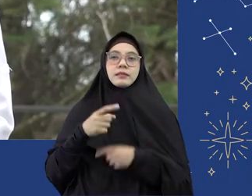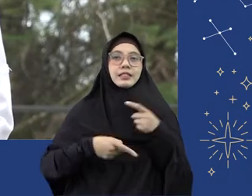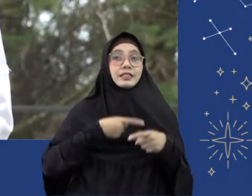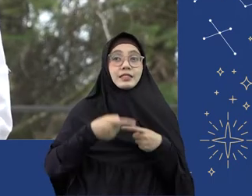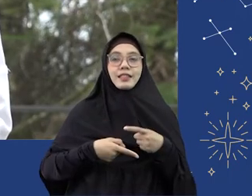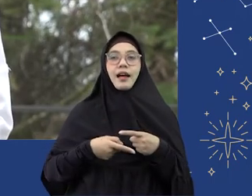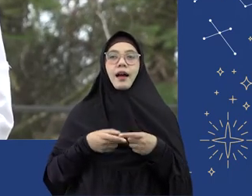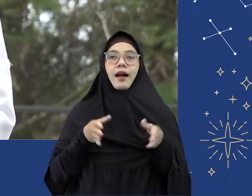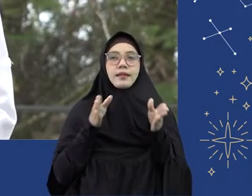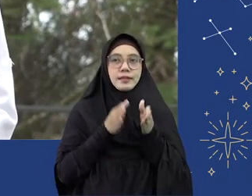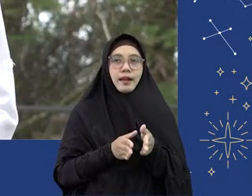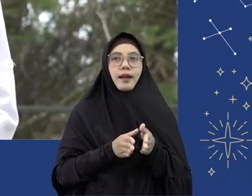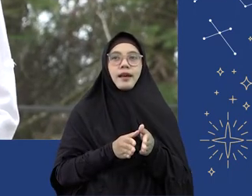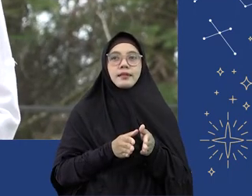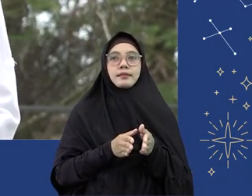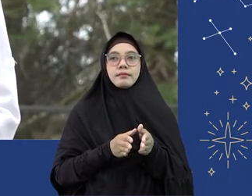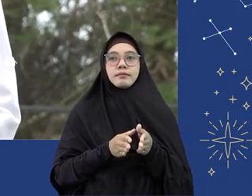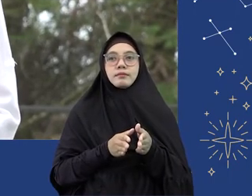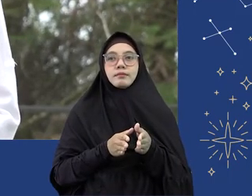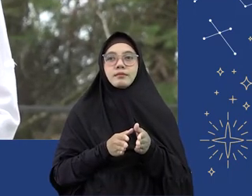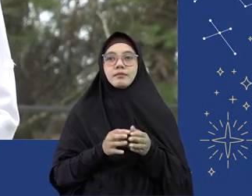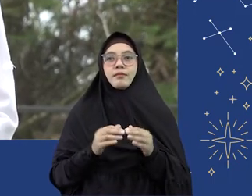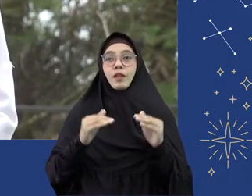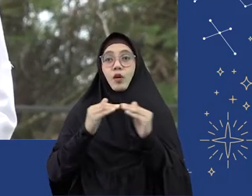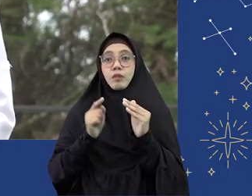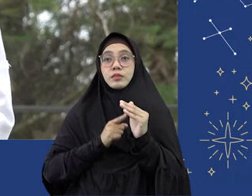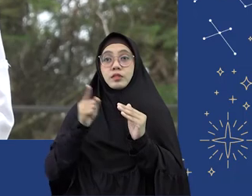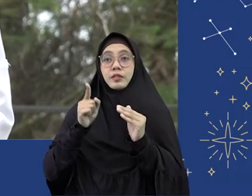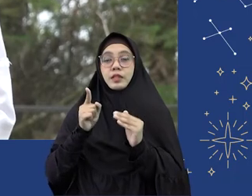juga dengan singkat kiprah observatorium